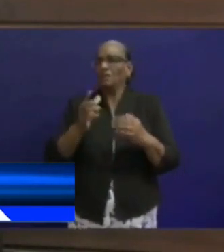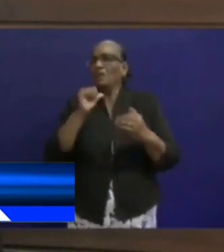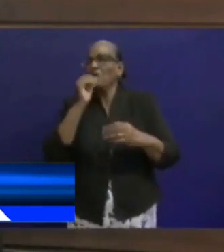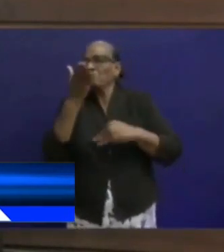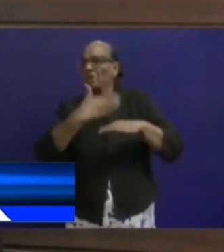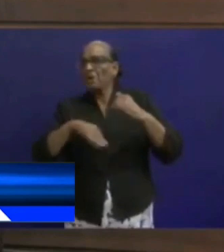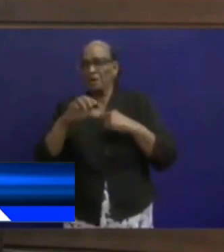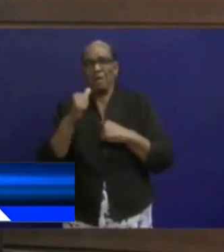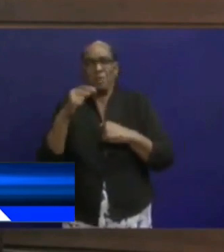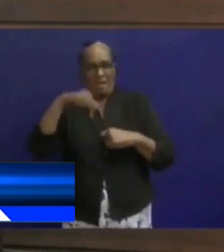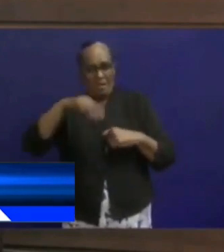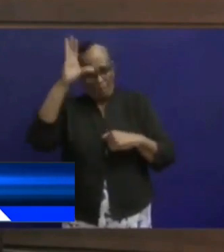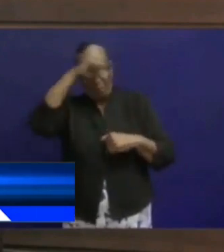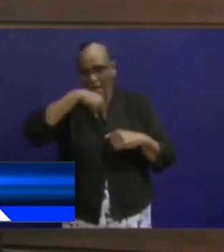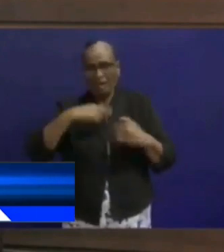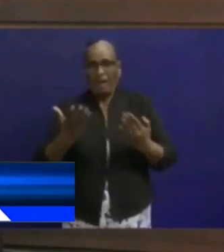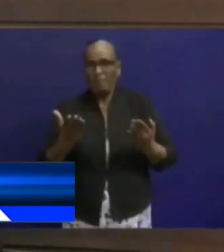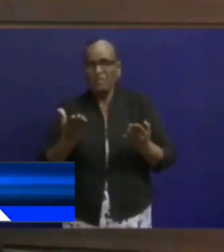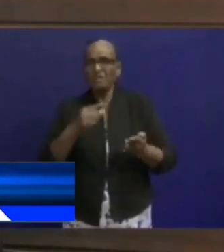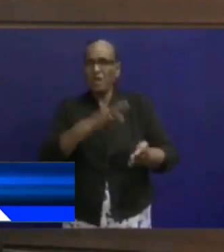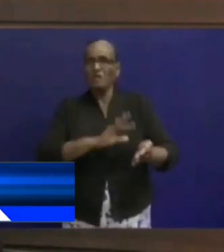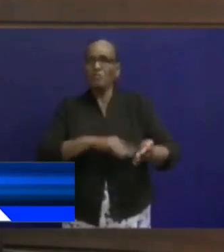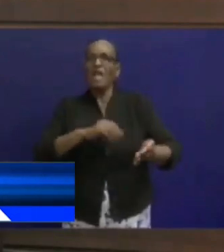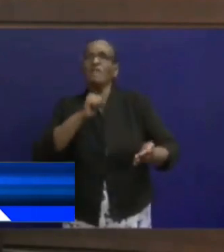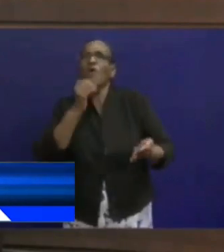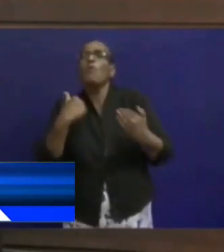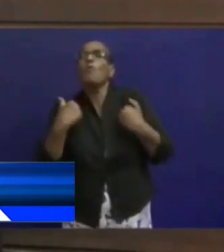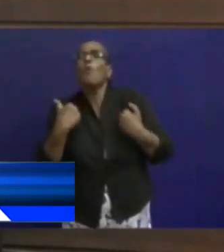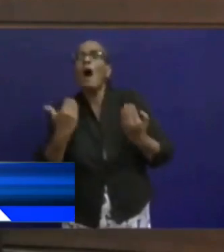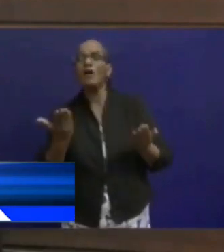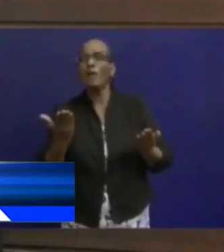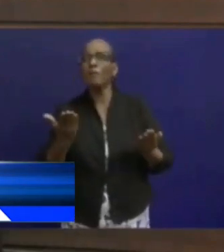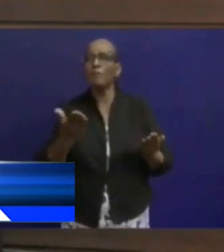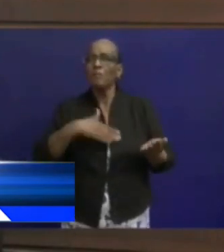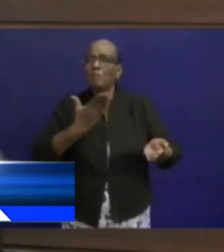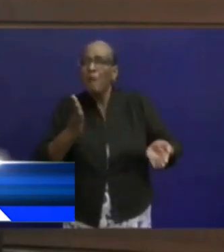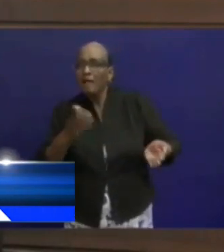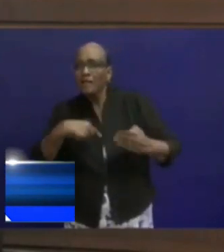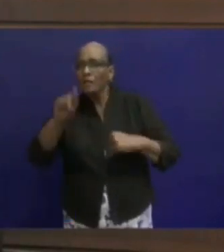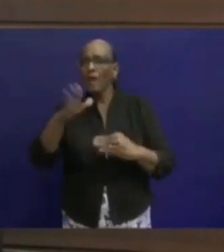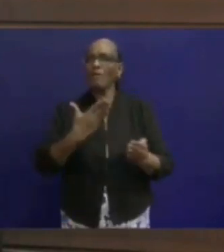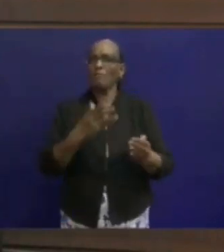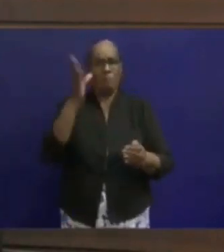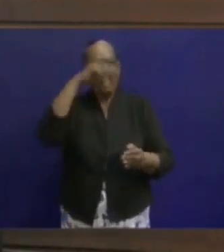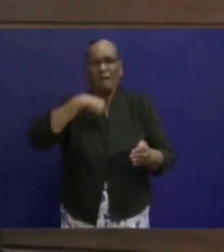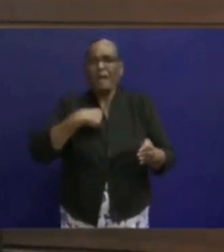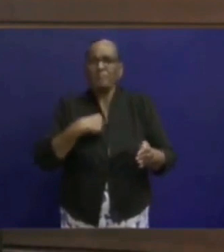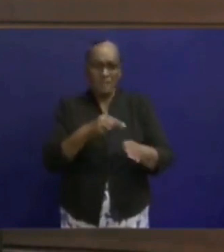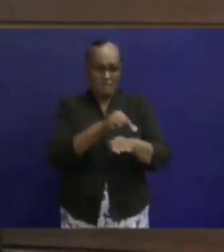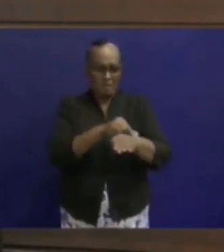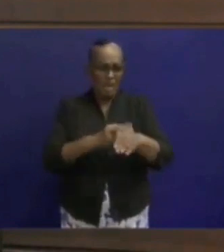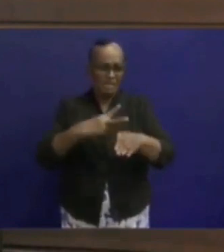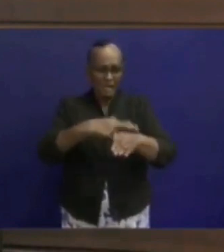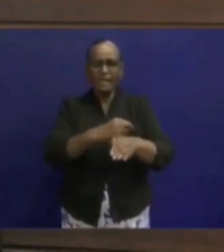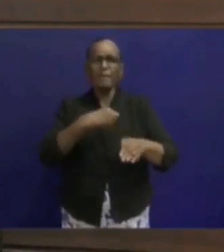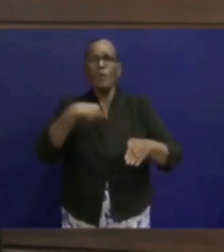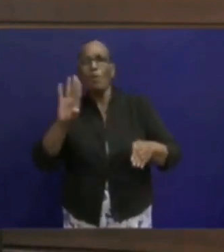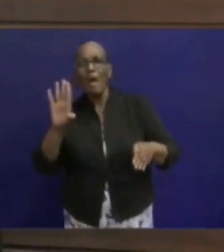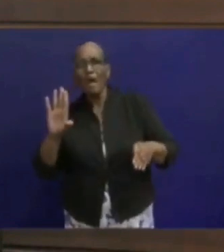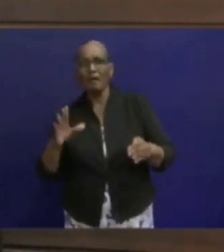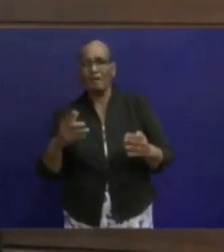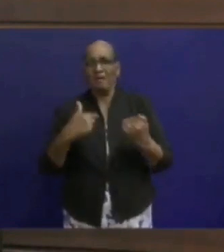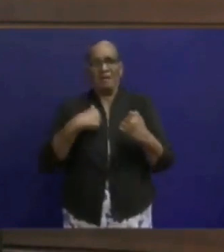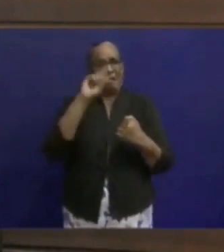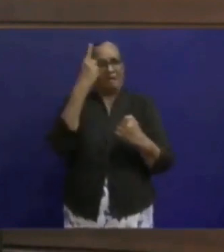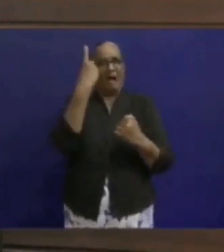gebeuren. Ik heb mensen gehad die gecontroleerd zijn geworden. Die hebben dat bandje weggeknipt. Omdat we duidelijk, ze zeiden